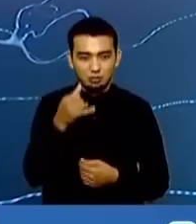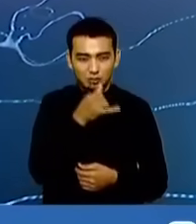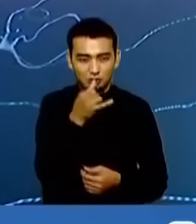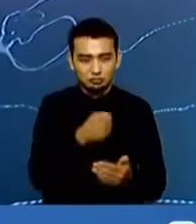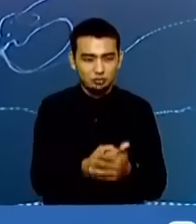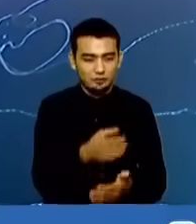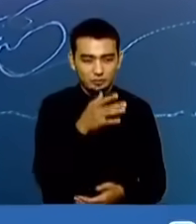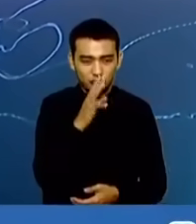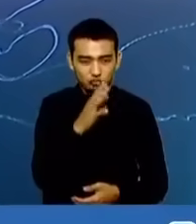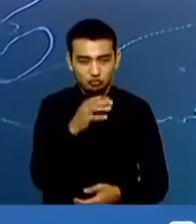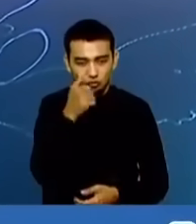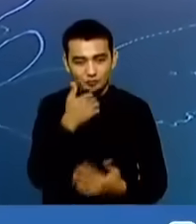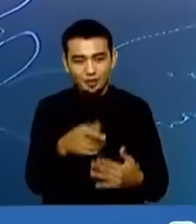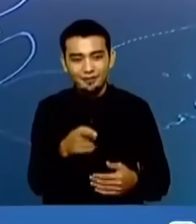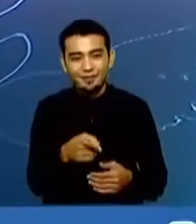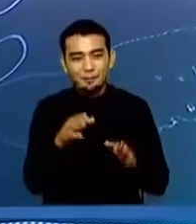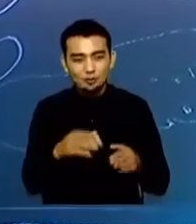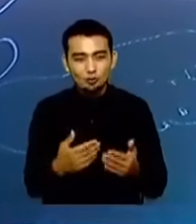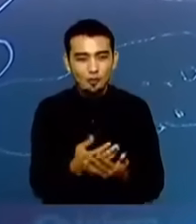ғимараттар тұрғызып, сол жерден жаңа пәтерге